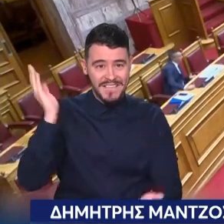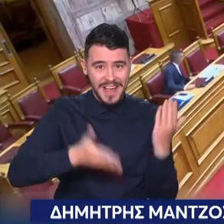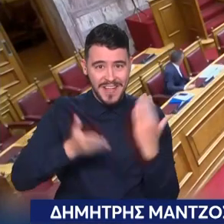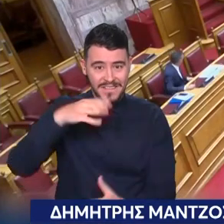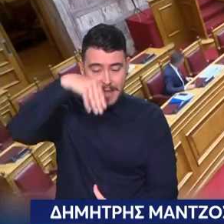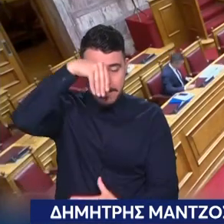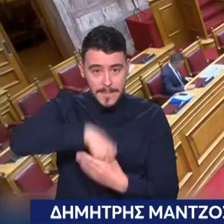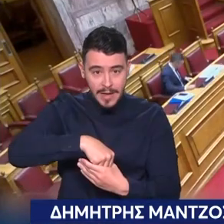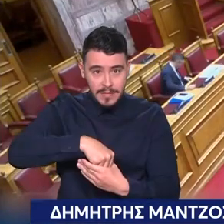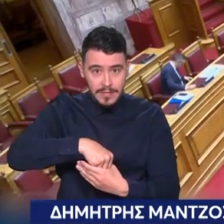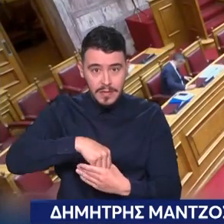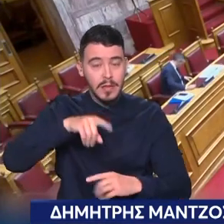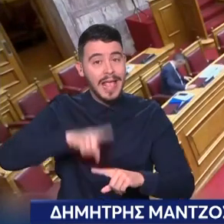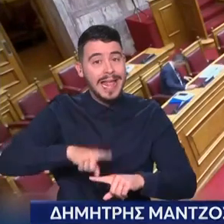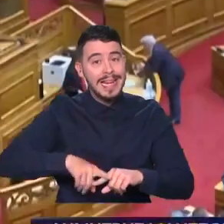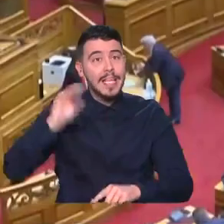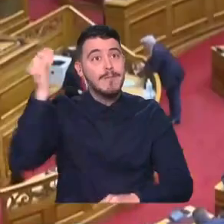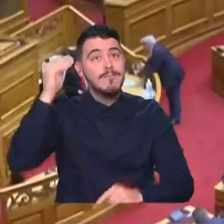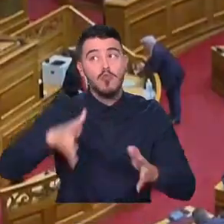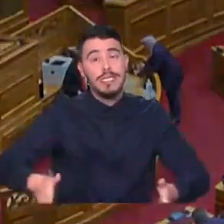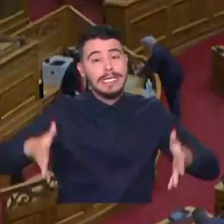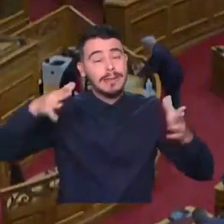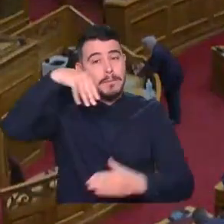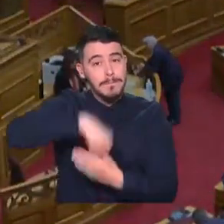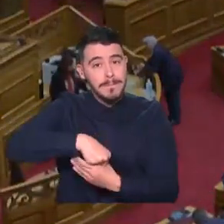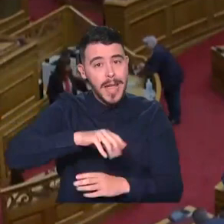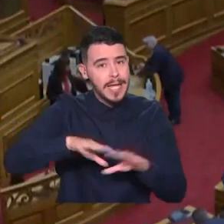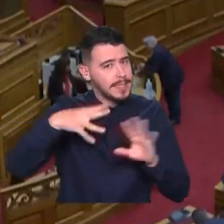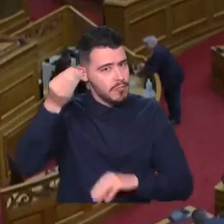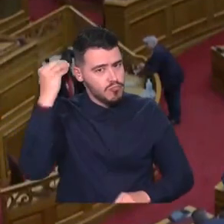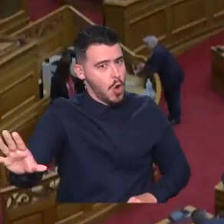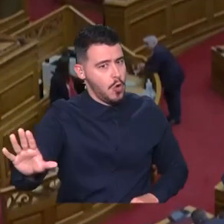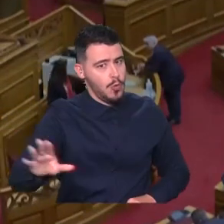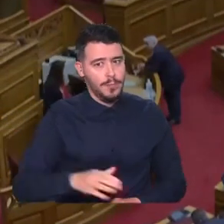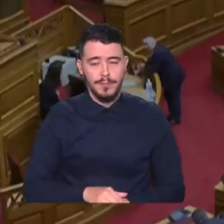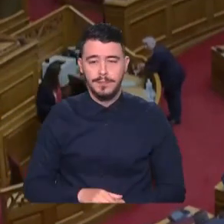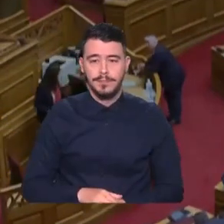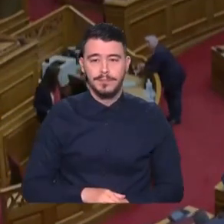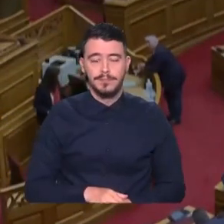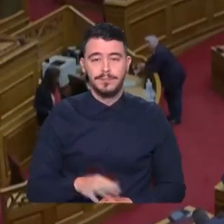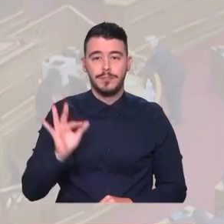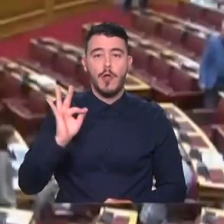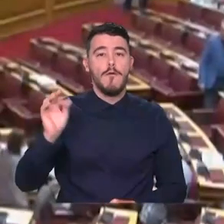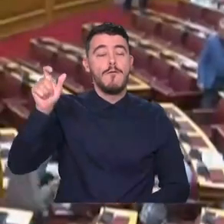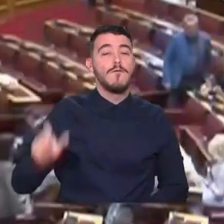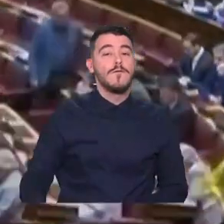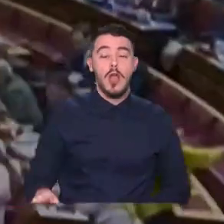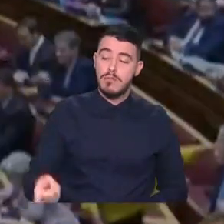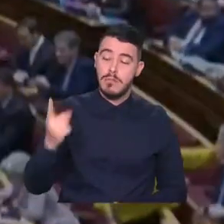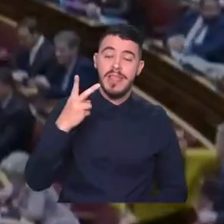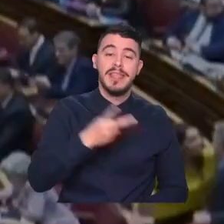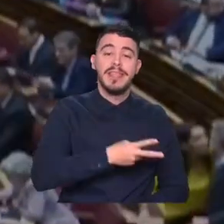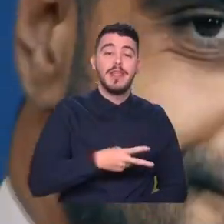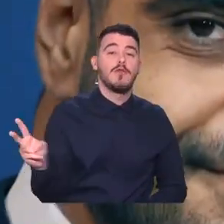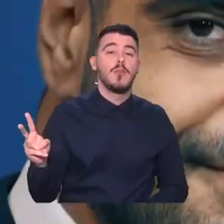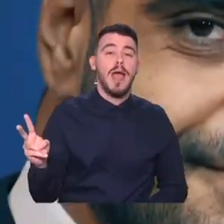μέσα στο ελληνικό κοινοβούλιο. Αμέσως μετά το επεισόδιο, ο ανεξάρτητος βουλευτής αποβλήθηκε για 15 μέρες από τις διαδικασίες